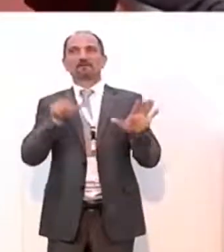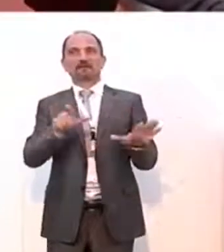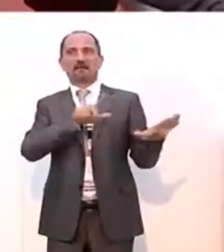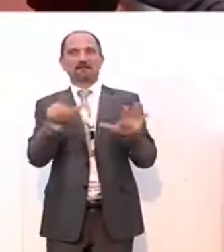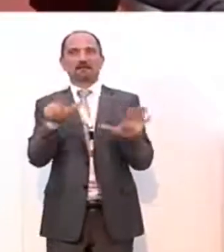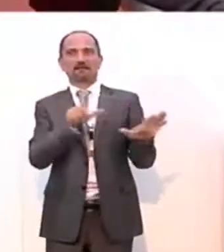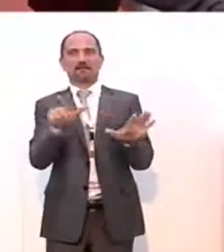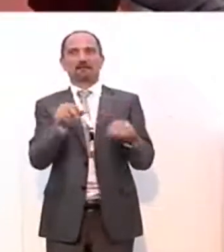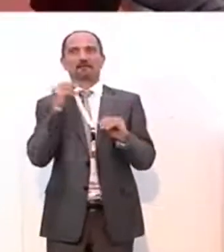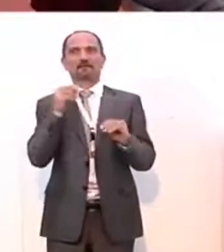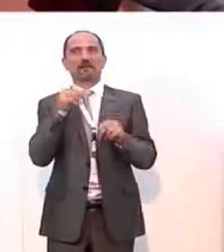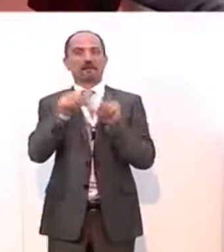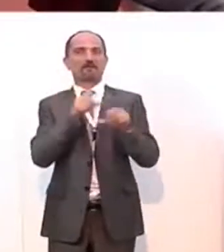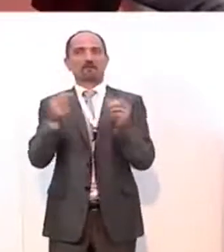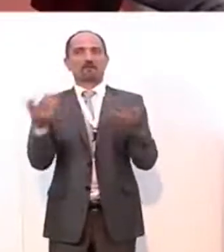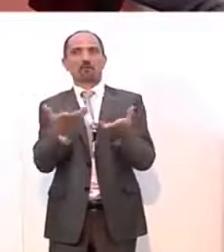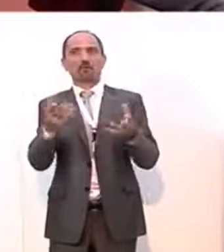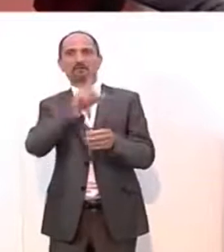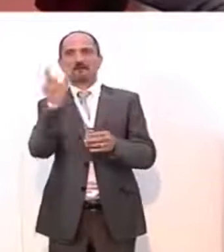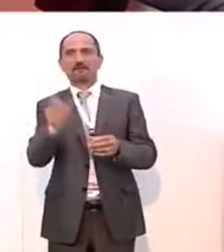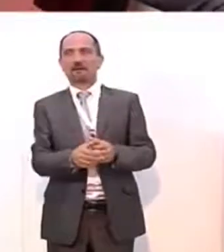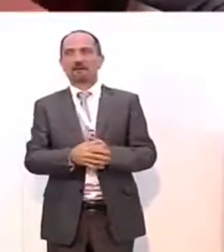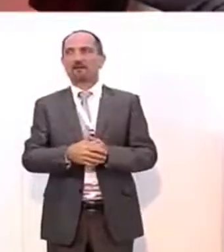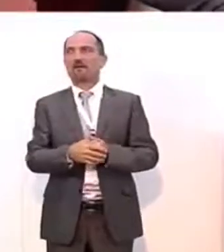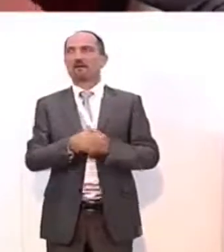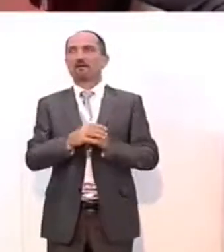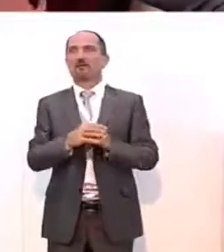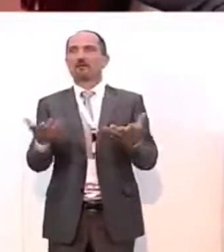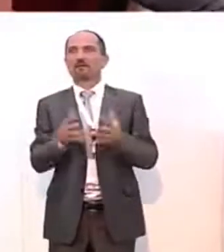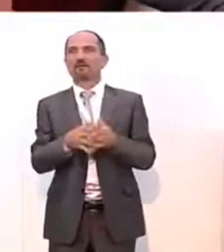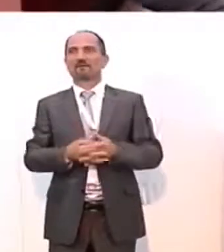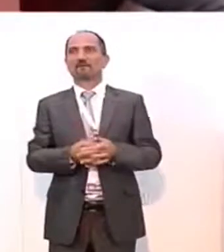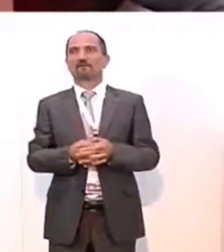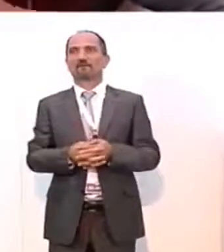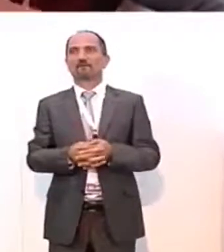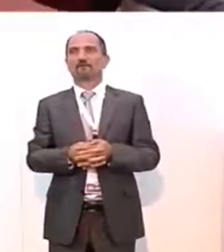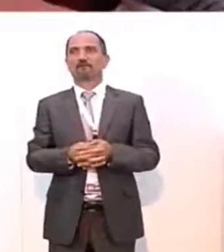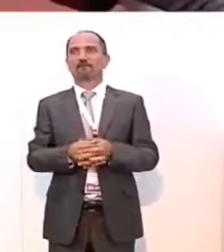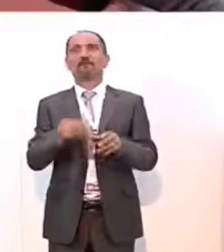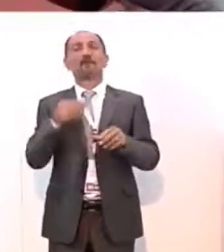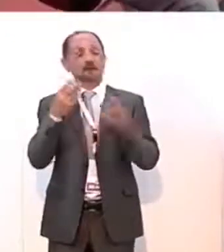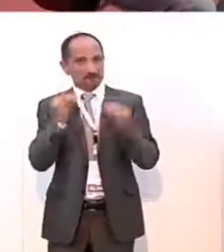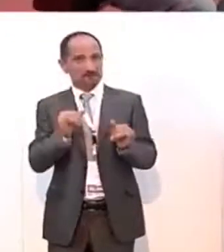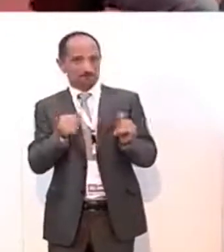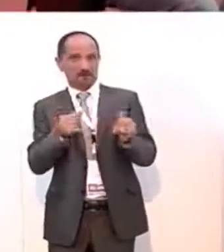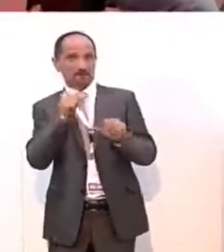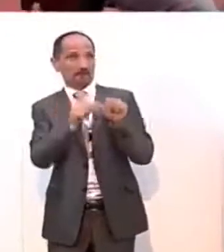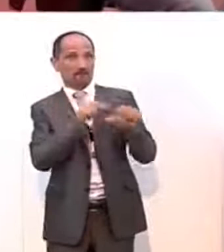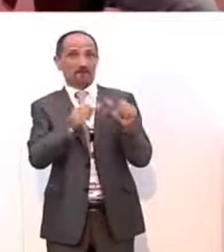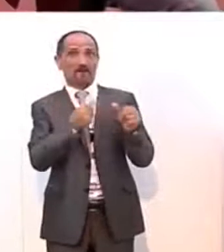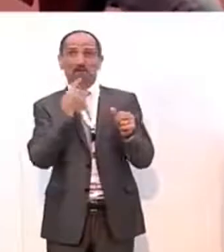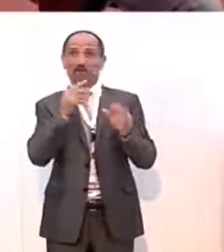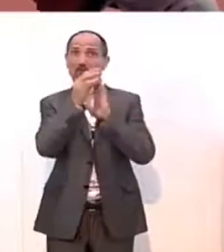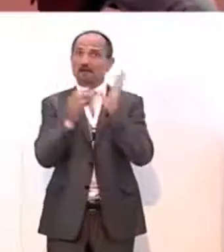1977. Sta cambiando qualcosa in Italia, un dato strutturale o che cosa? Beh, sì, sta cambiando, lo dicono